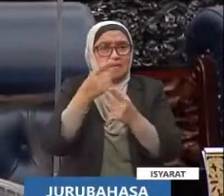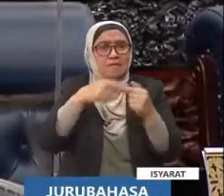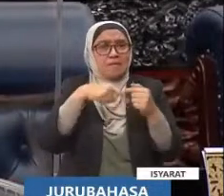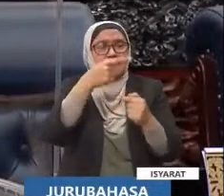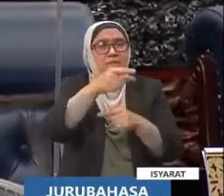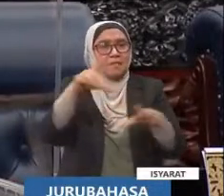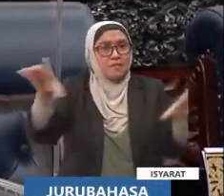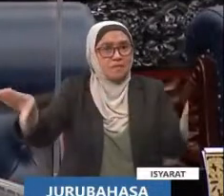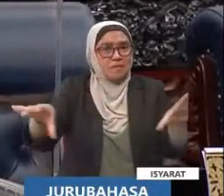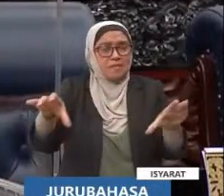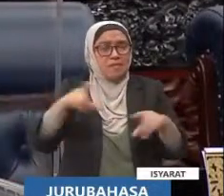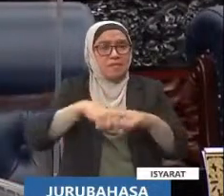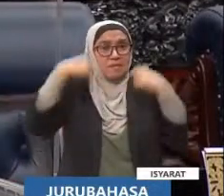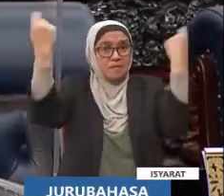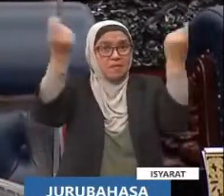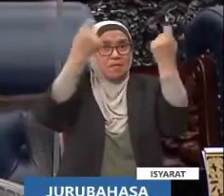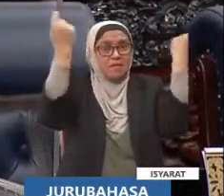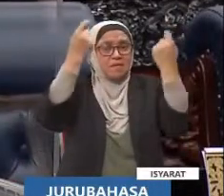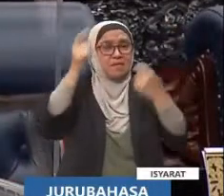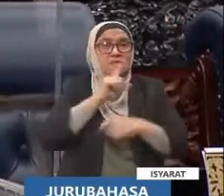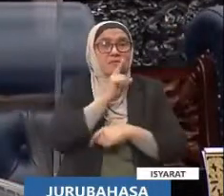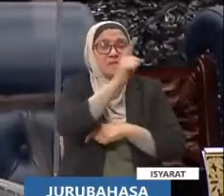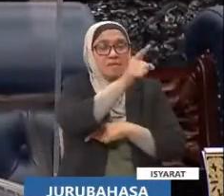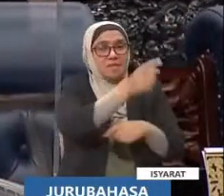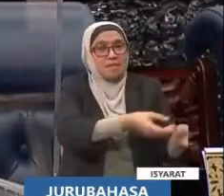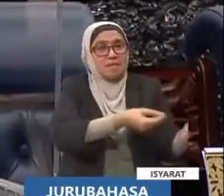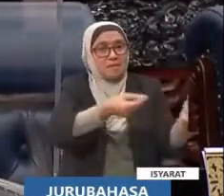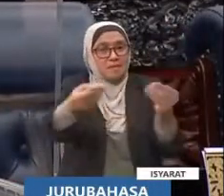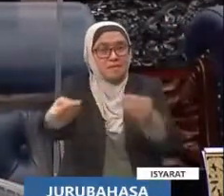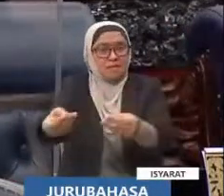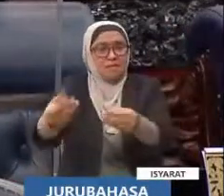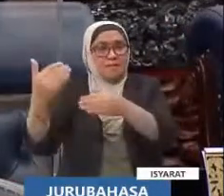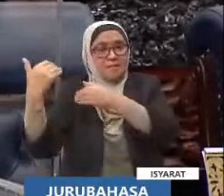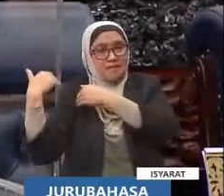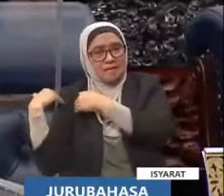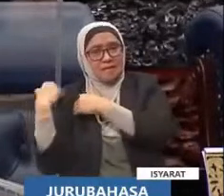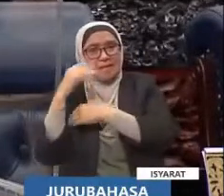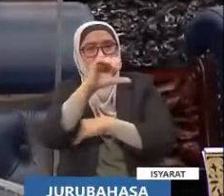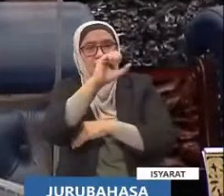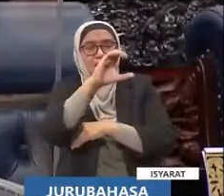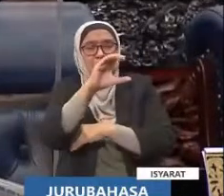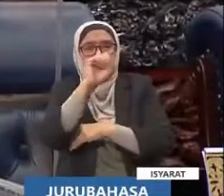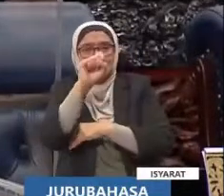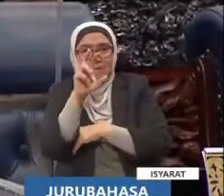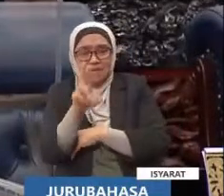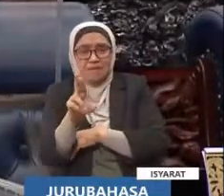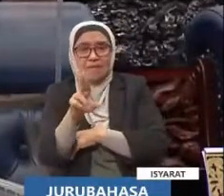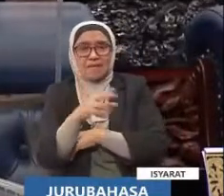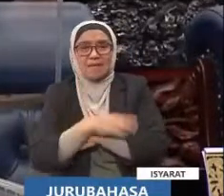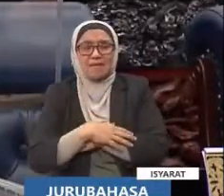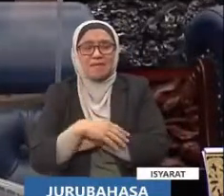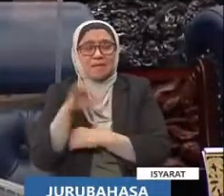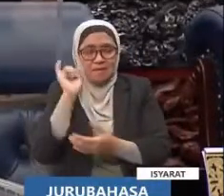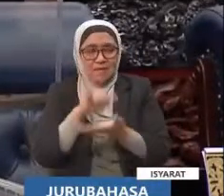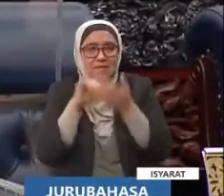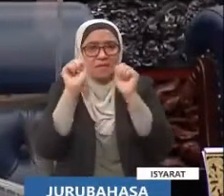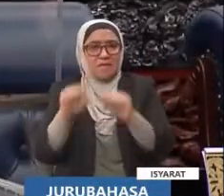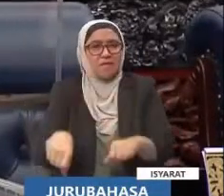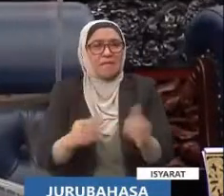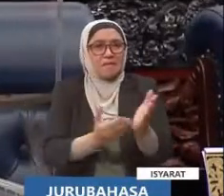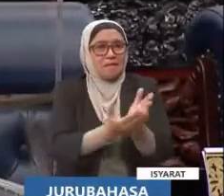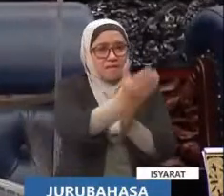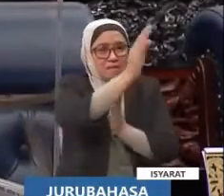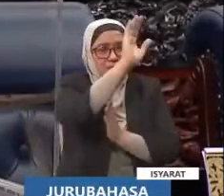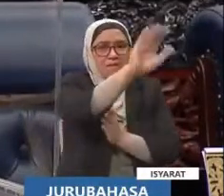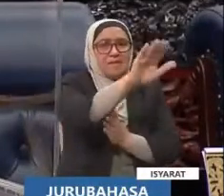dalam keadaan perayaan mereka sepatunya membeli Abadi sebagai tanggungjawab sosial mereka yaitu meliputi teruskan tetapi